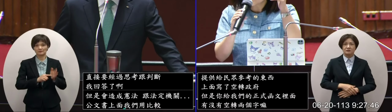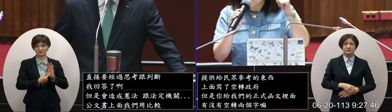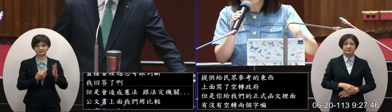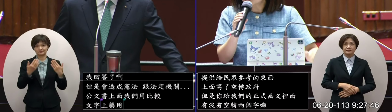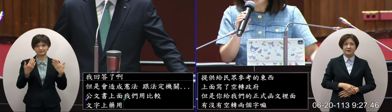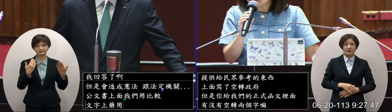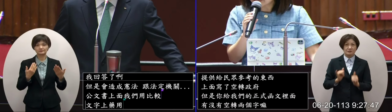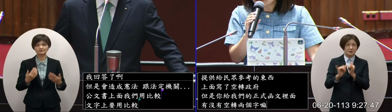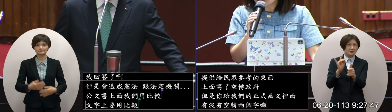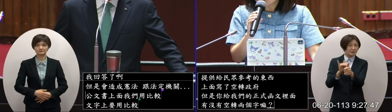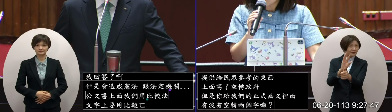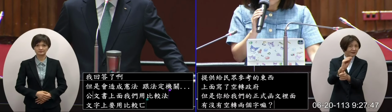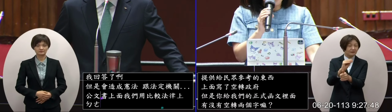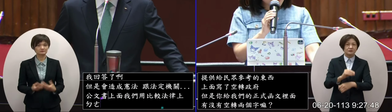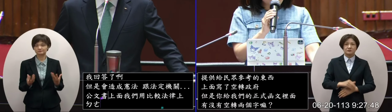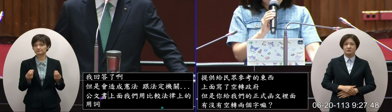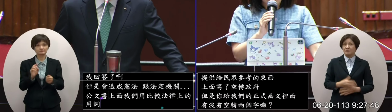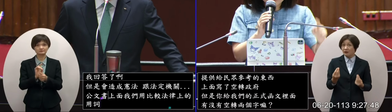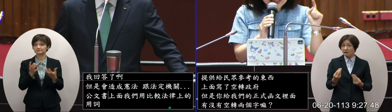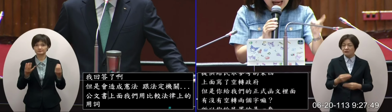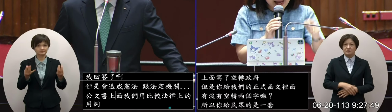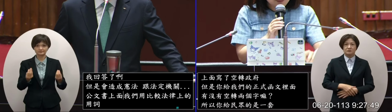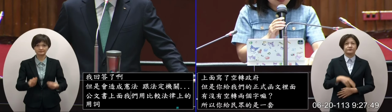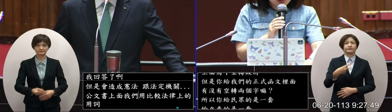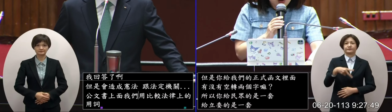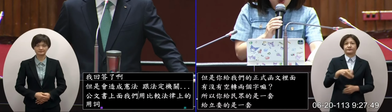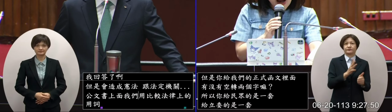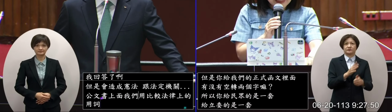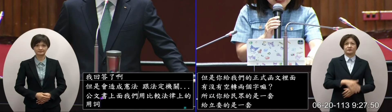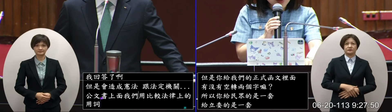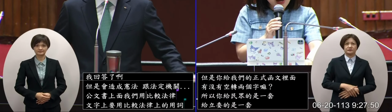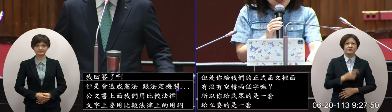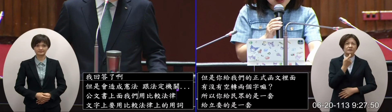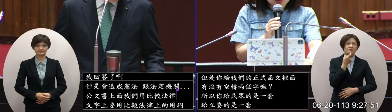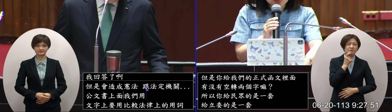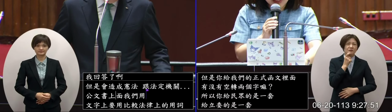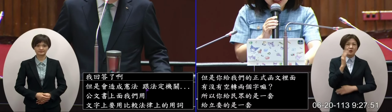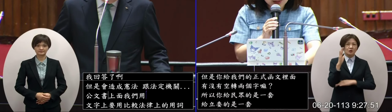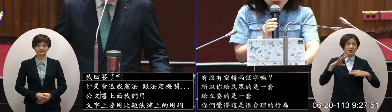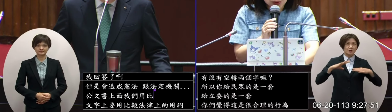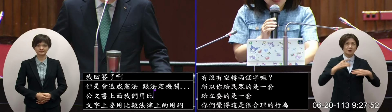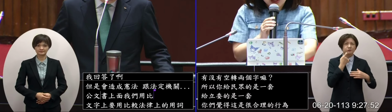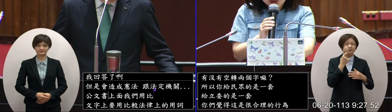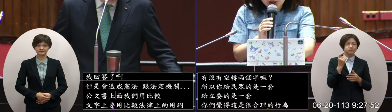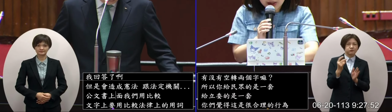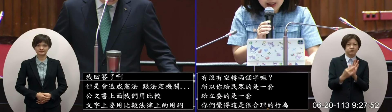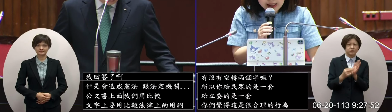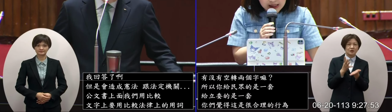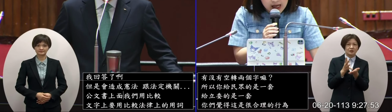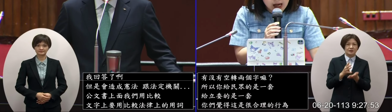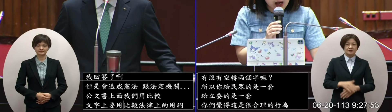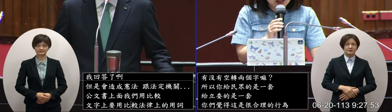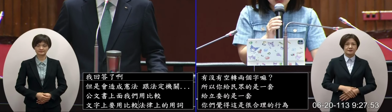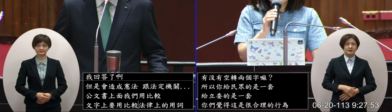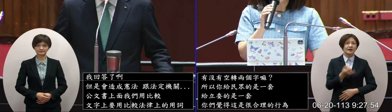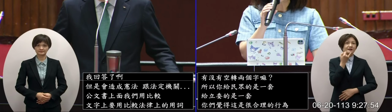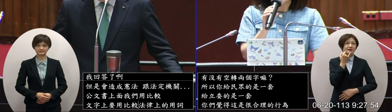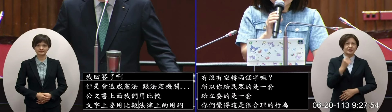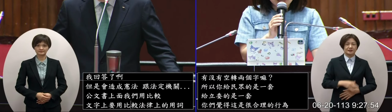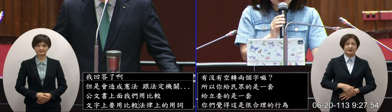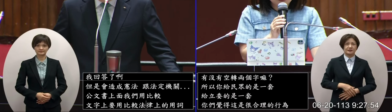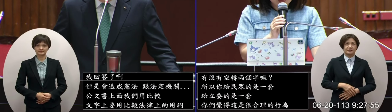有欺骗民众的嫌疑， 没有，比较清楚。 好，再来，怀疑官员虚伪陈述就可以呢，好，